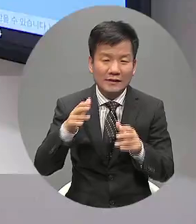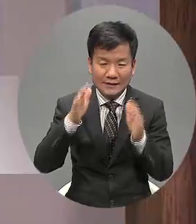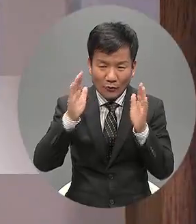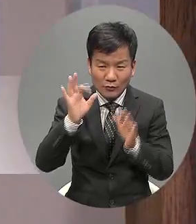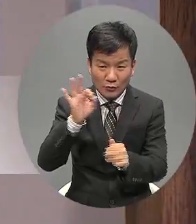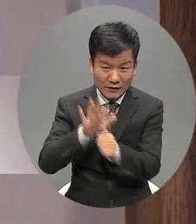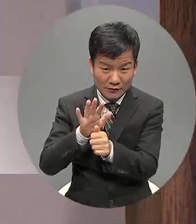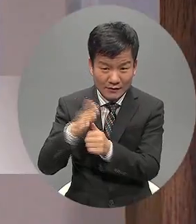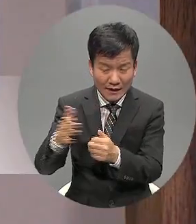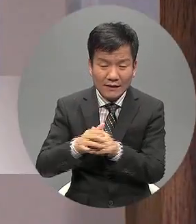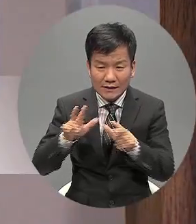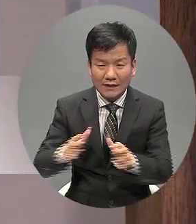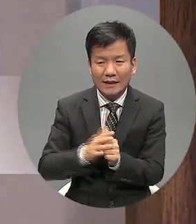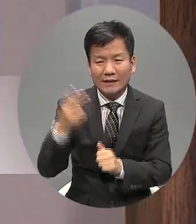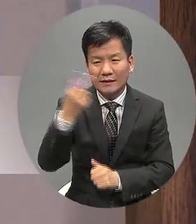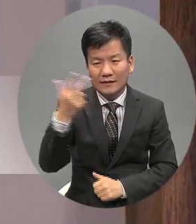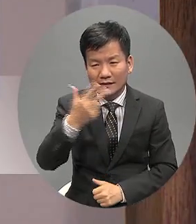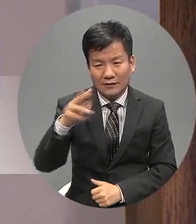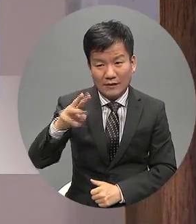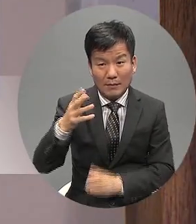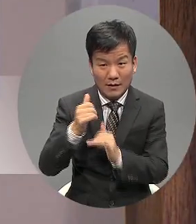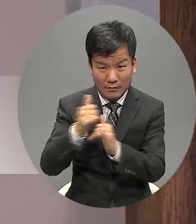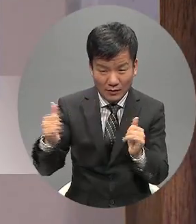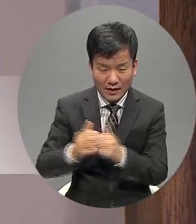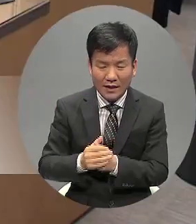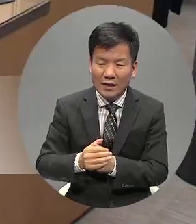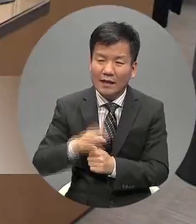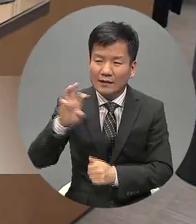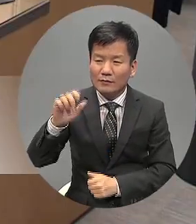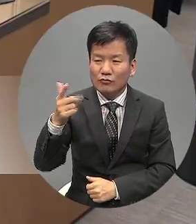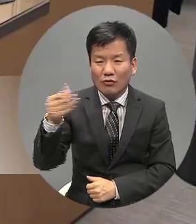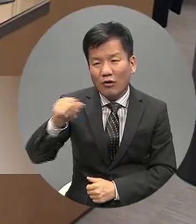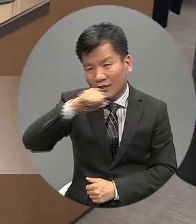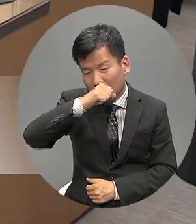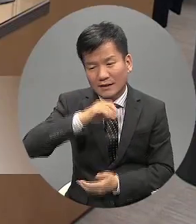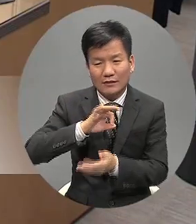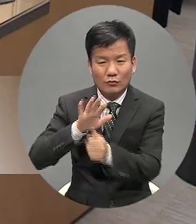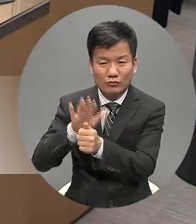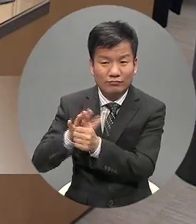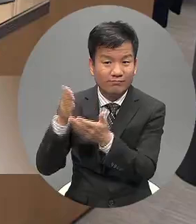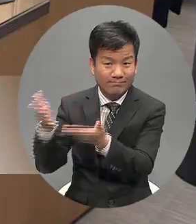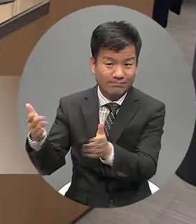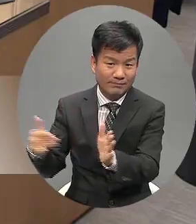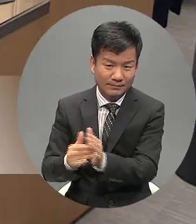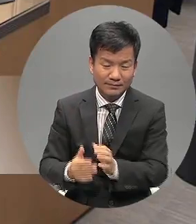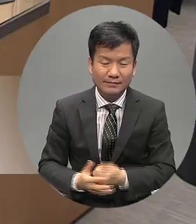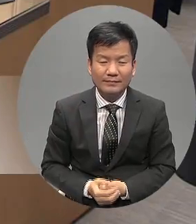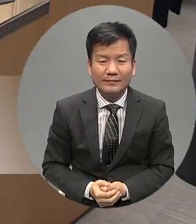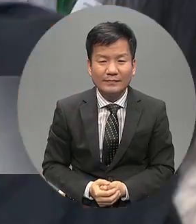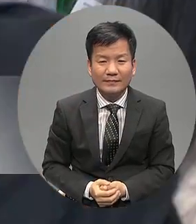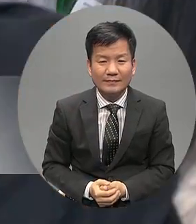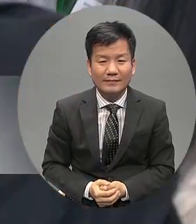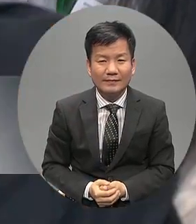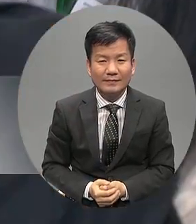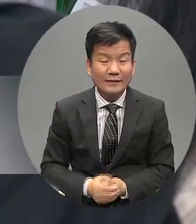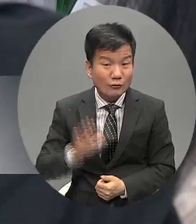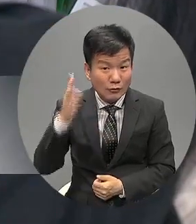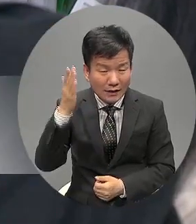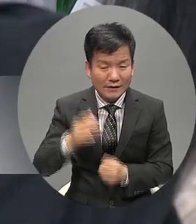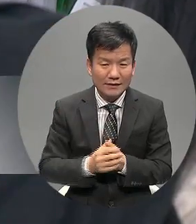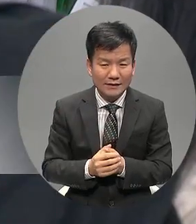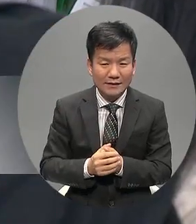장학회는 현재까지 7,300여 명에게 36억 원이 넘는 장학금을 지급했습니다.